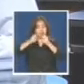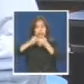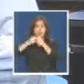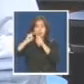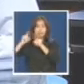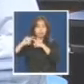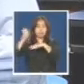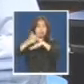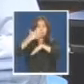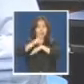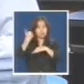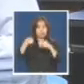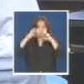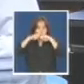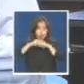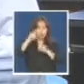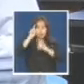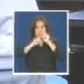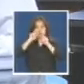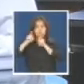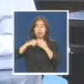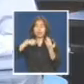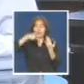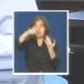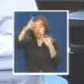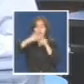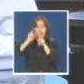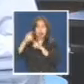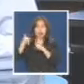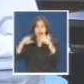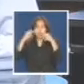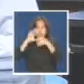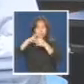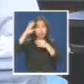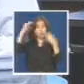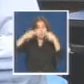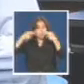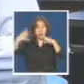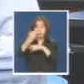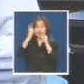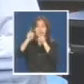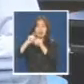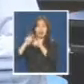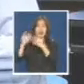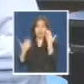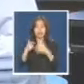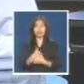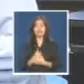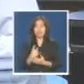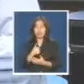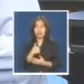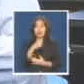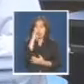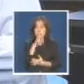องมักจะมีการวิเคราะห์มักจะมีการพูดเลยเถิดกันไปถึงเรื่องการปฏิวัติรัฐประหารหรือเรื่องอื่นๆนะครับผมก็ยังขอยืนยันนะครับว่